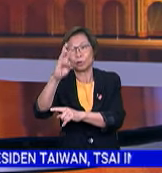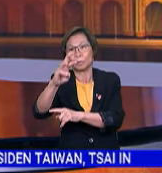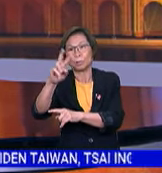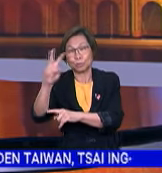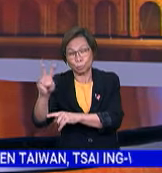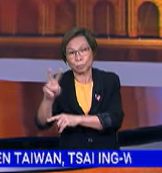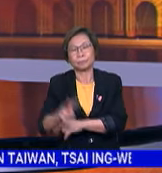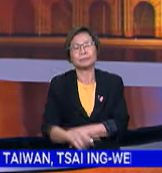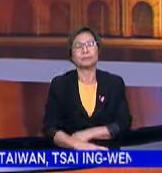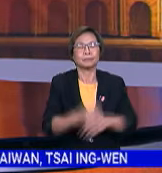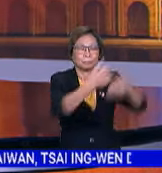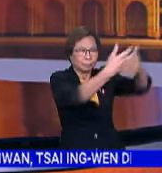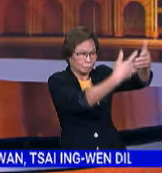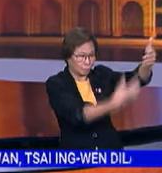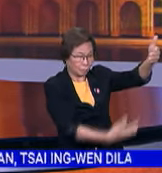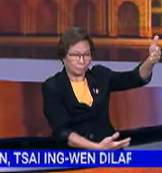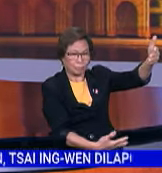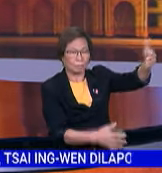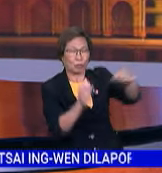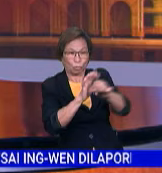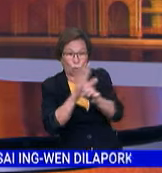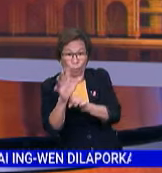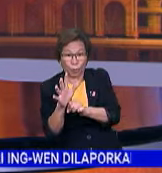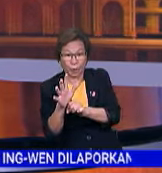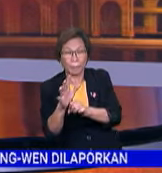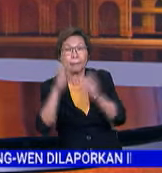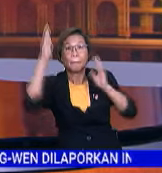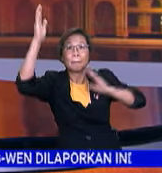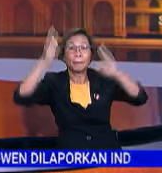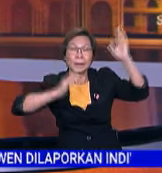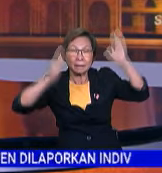22,262 kes. Berikut statistik harian COVID-19 dalam